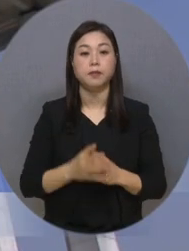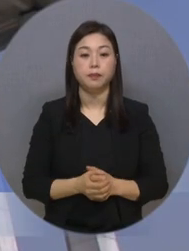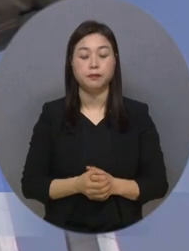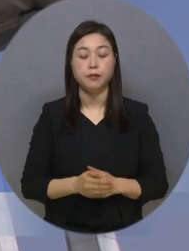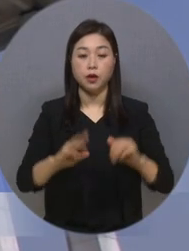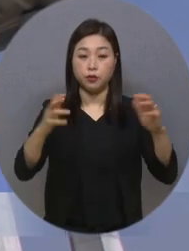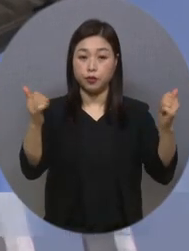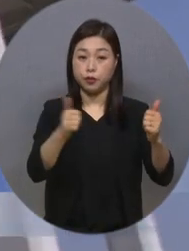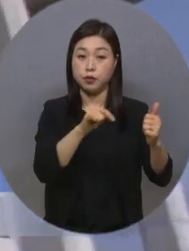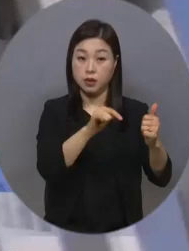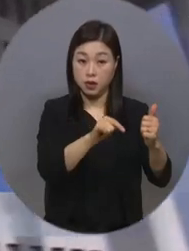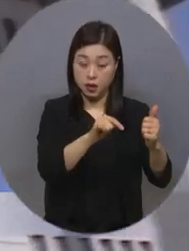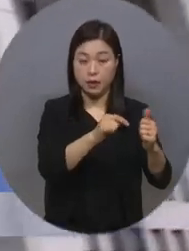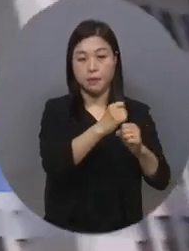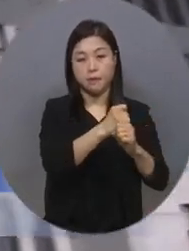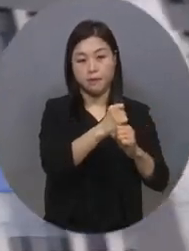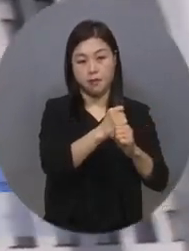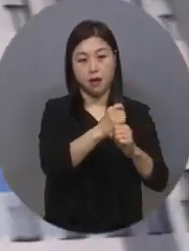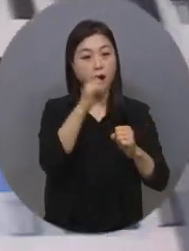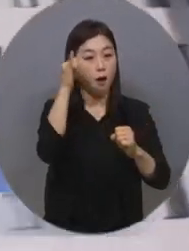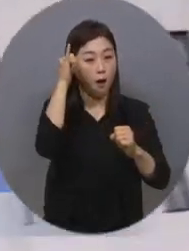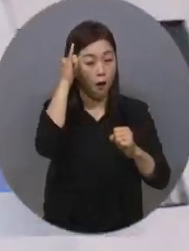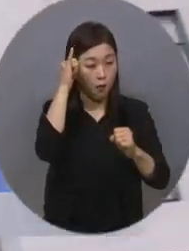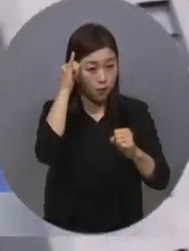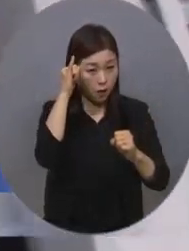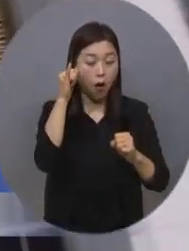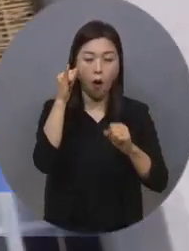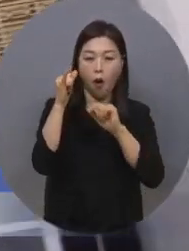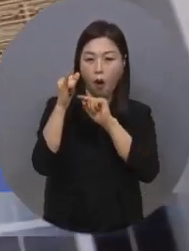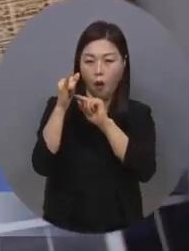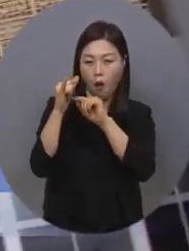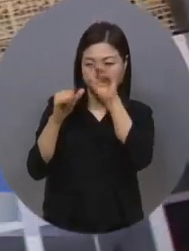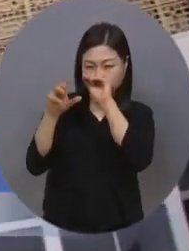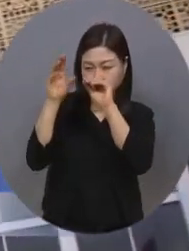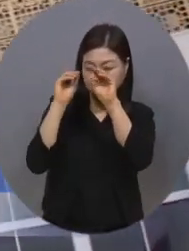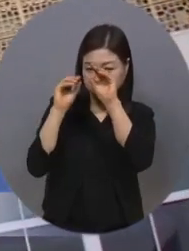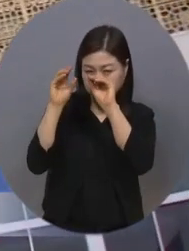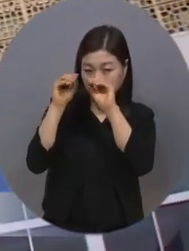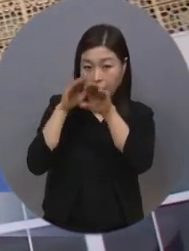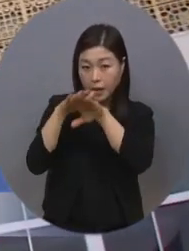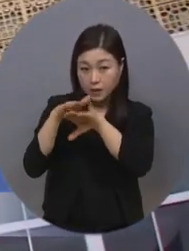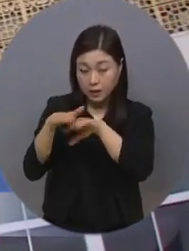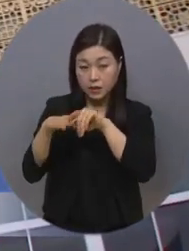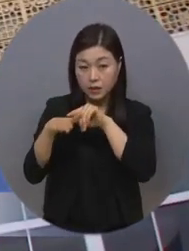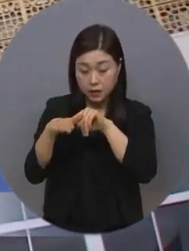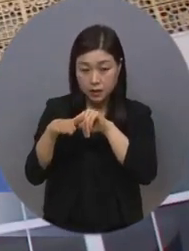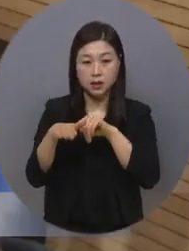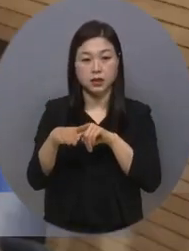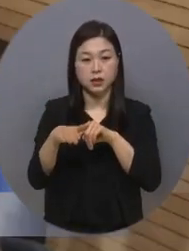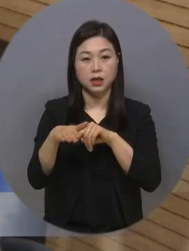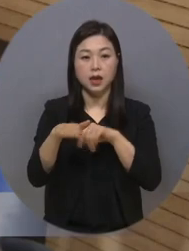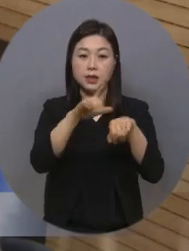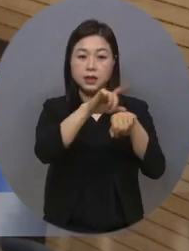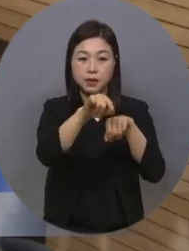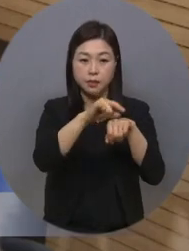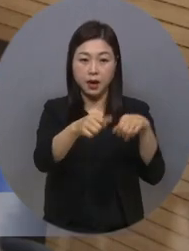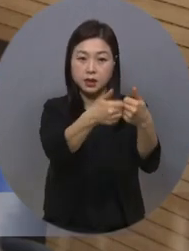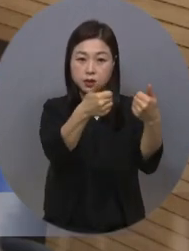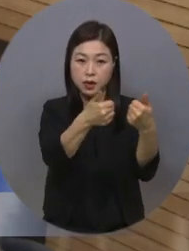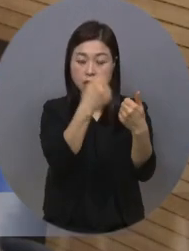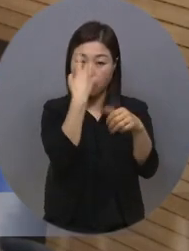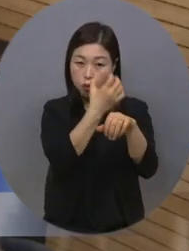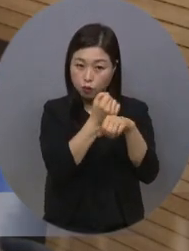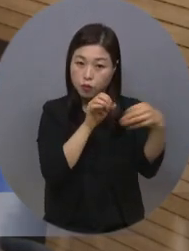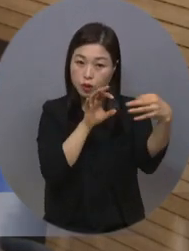한편 국회가 구축한 음성인식 학습 데이터는 향후 일반에 공개해 지방의회와 연구기관 등이 활용할 수 있도록